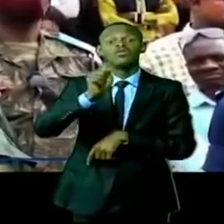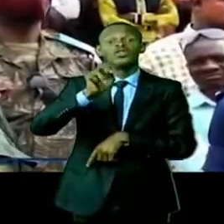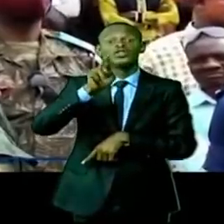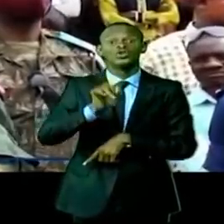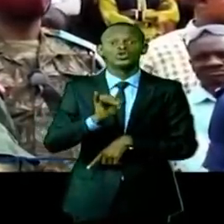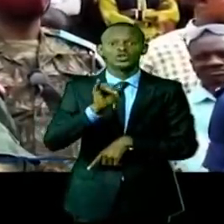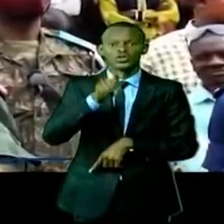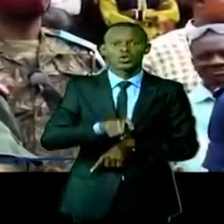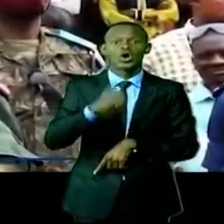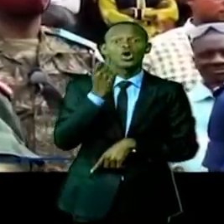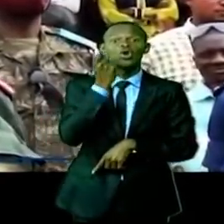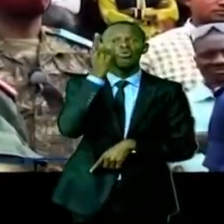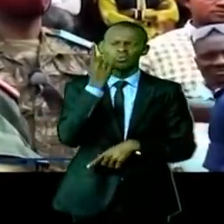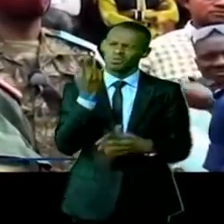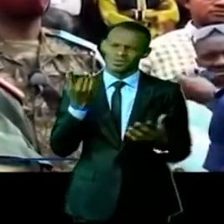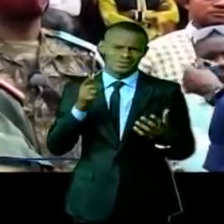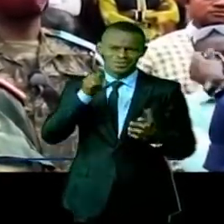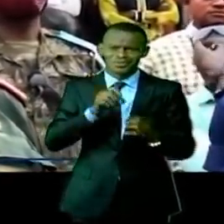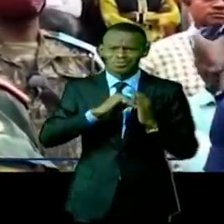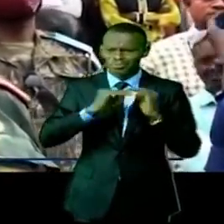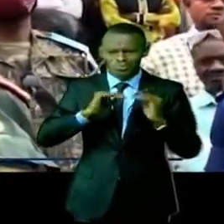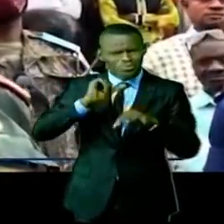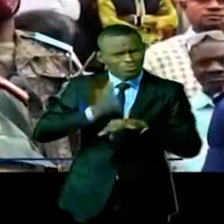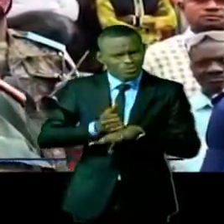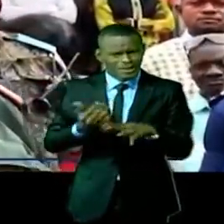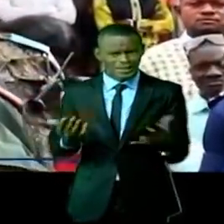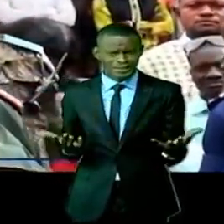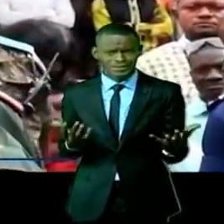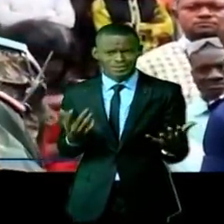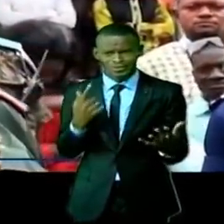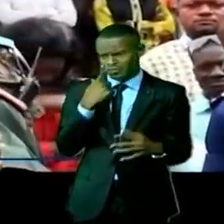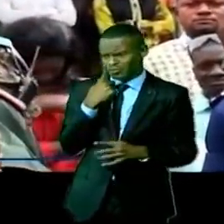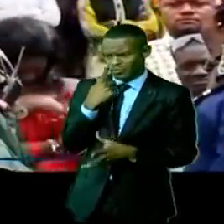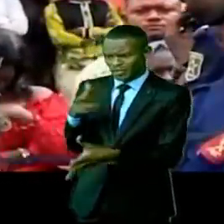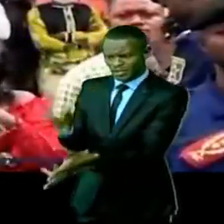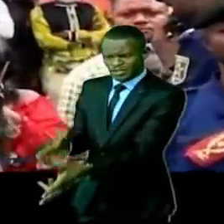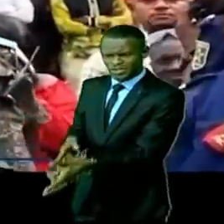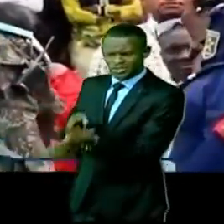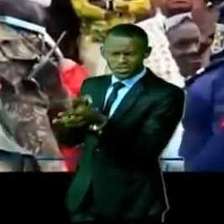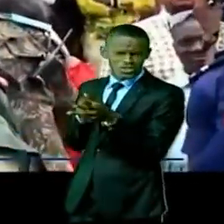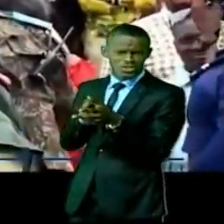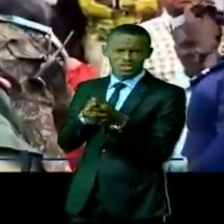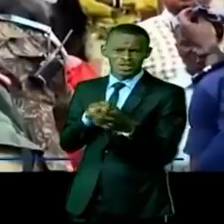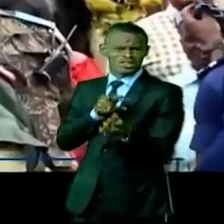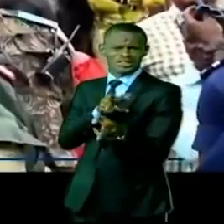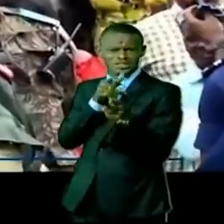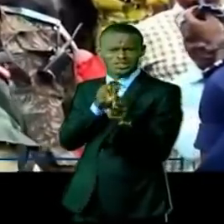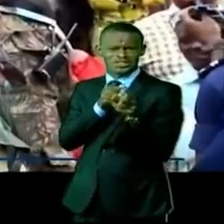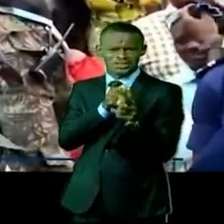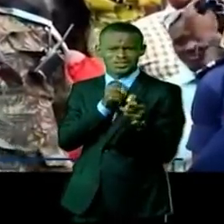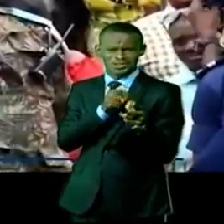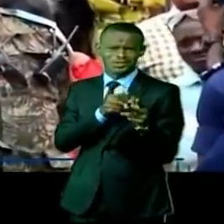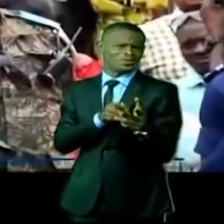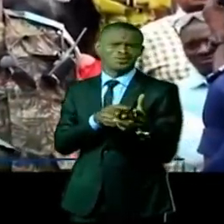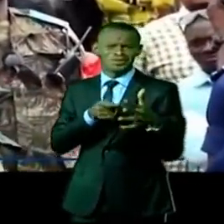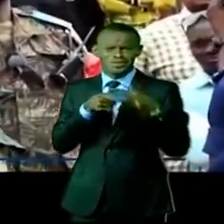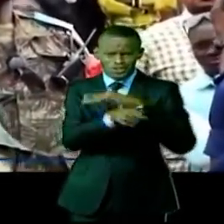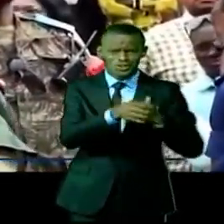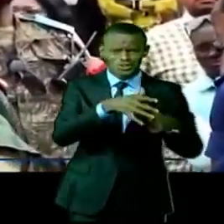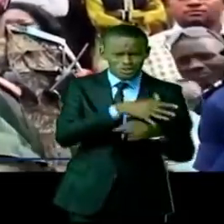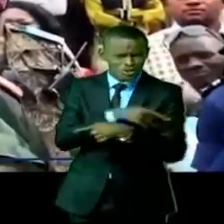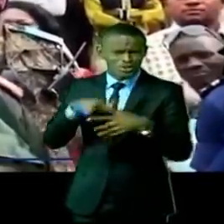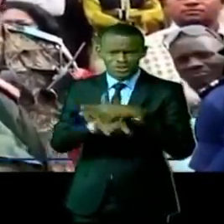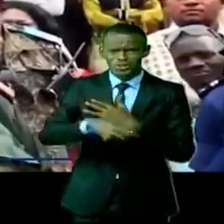quand vous voyez cette arme qui est là-bas, qui est un peu quand même, les gens ne savent pas, ne peuvent pas s'imaginer le